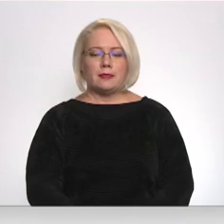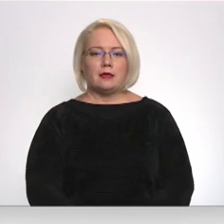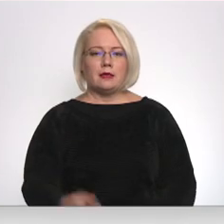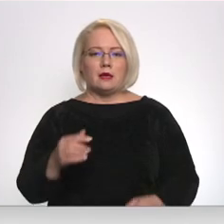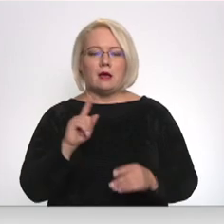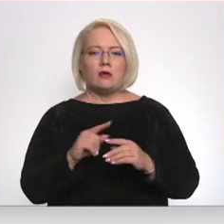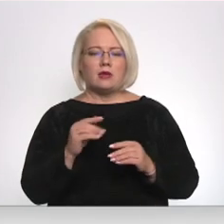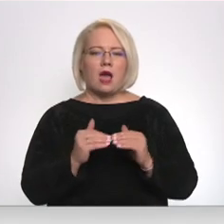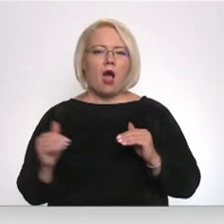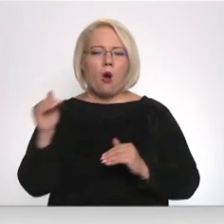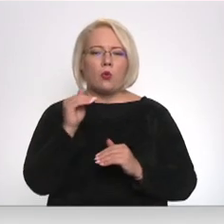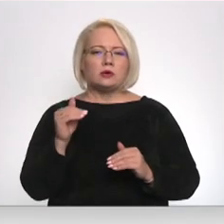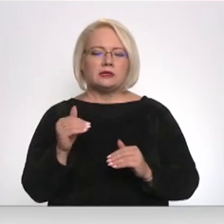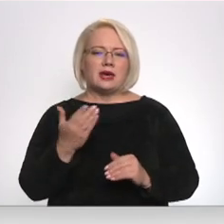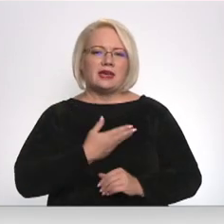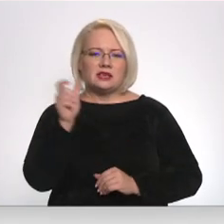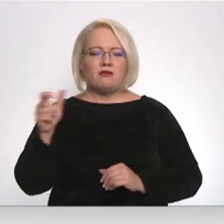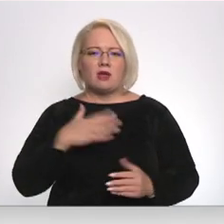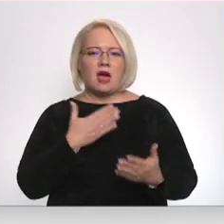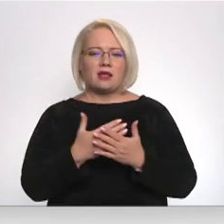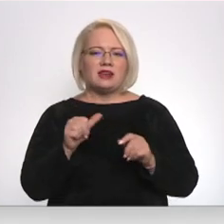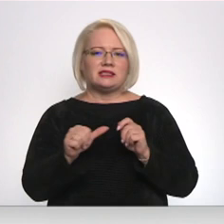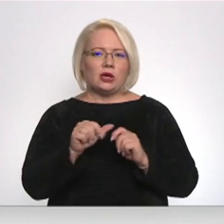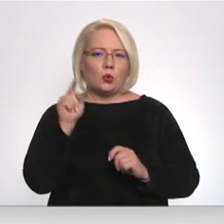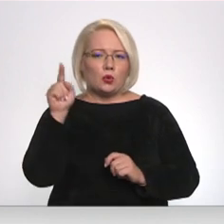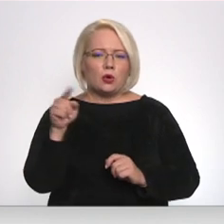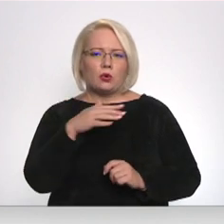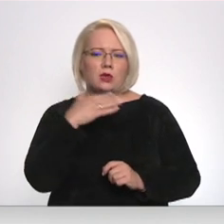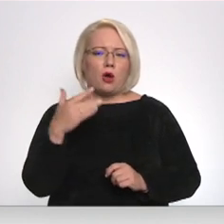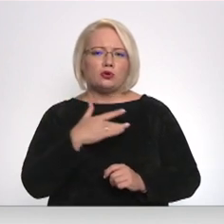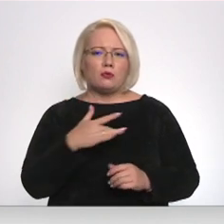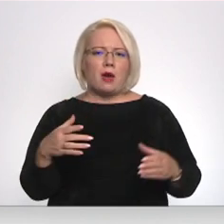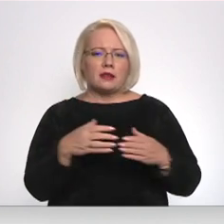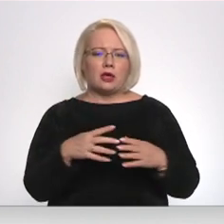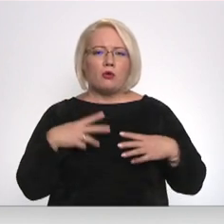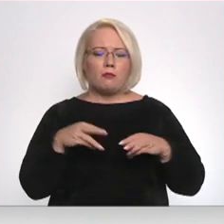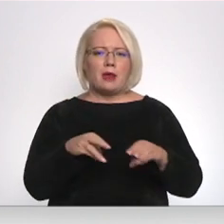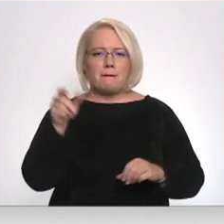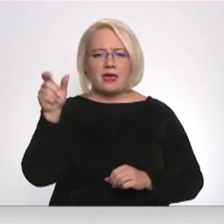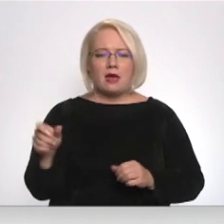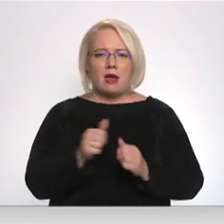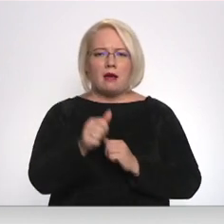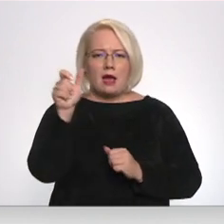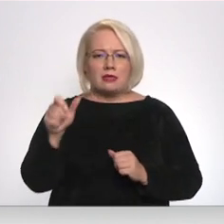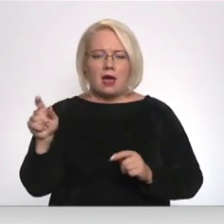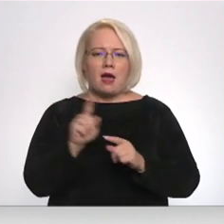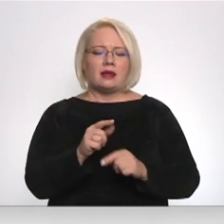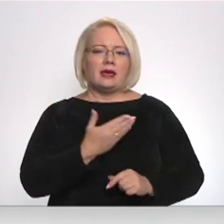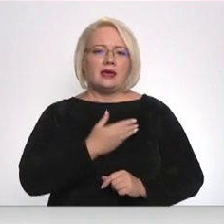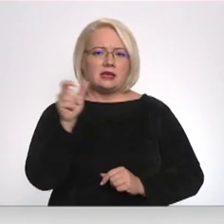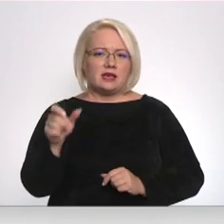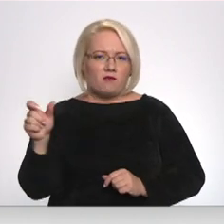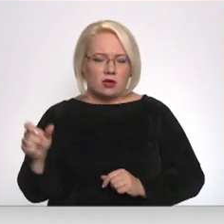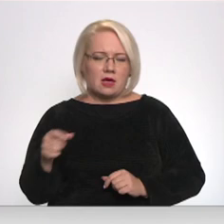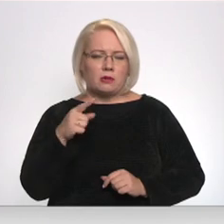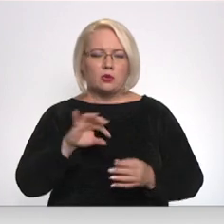Augstā vēlētāja aktivitāte šodien arī Siguldā, kur balso gan vairāku partiju premjera kandidāti, gan ļoti daudz iedzīvotāji. Par to